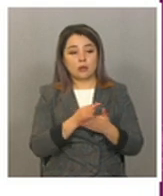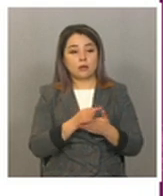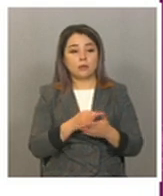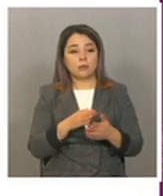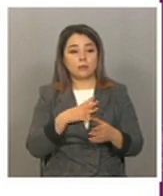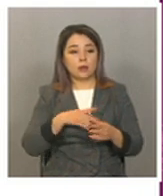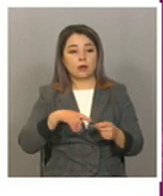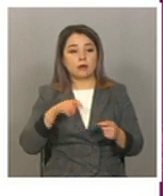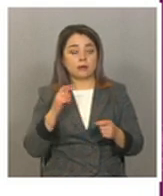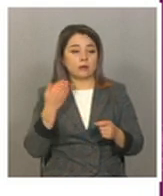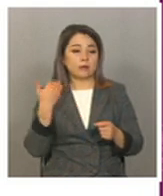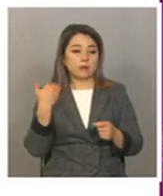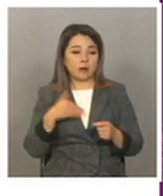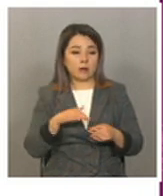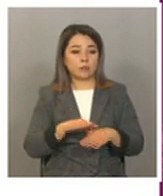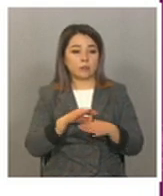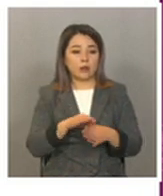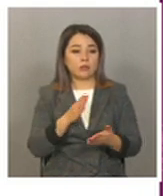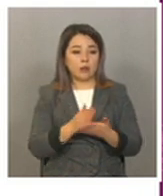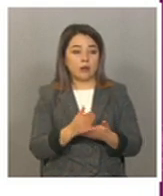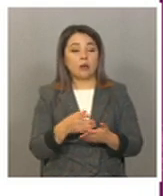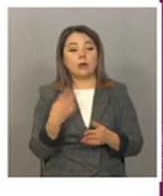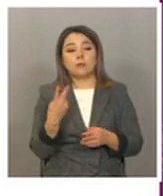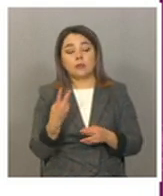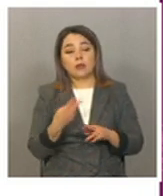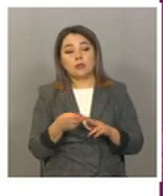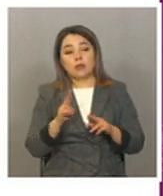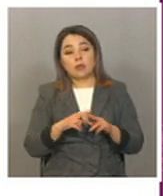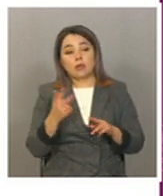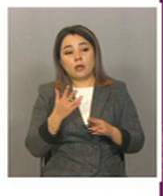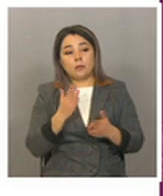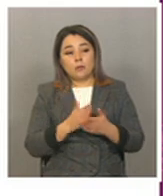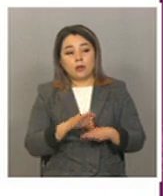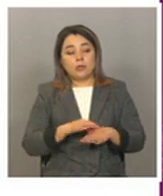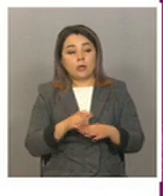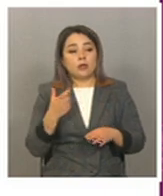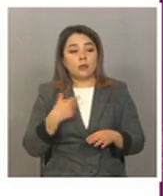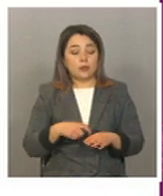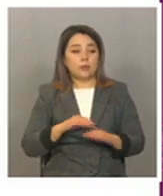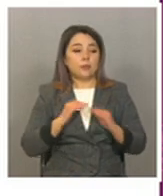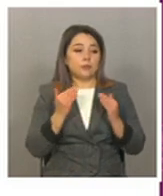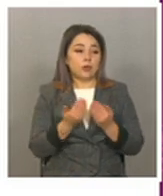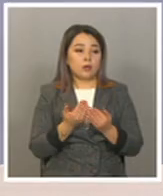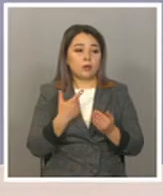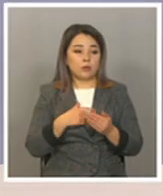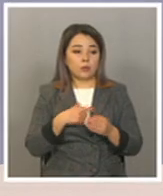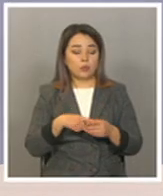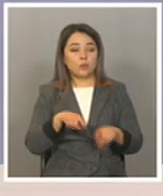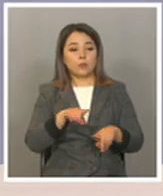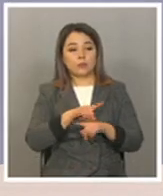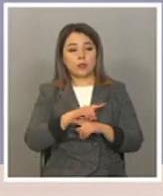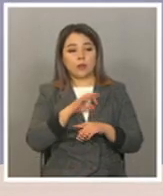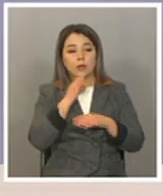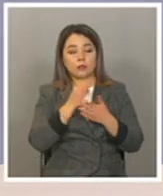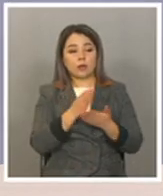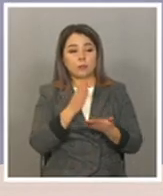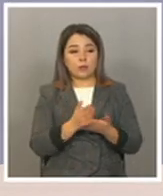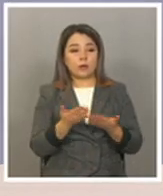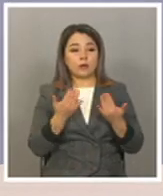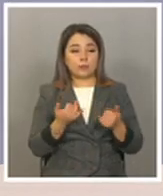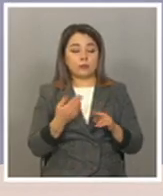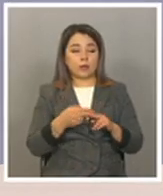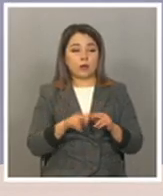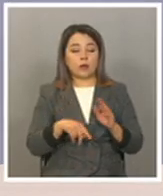казнь. Третье значение переносное – обрекать себя на неминуемую гибель. Ответьте на следующие